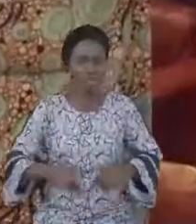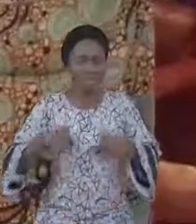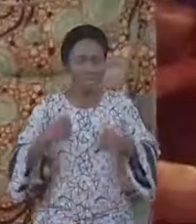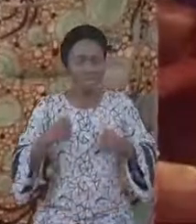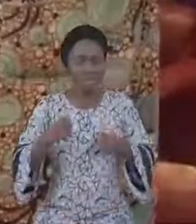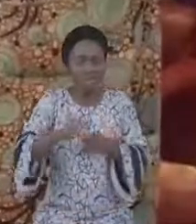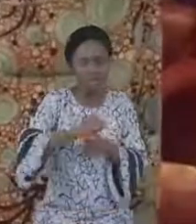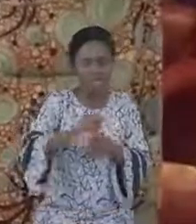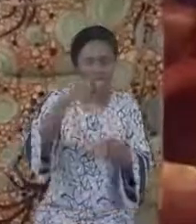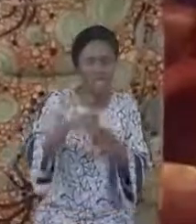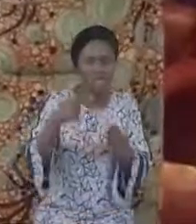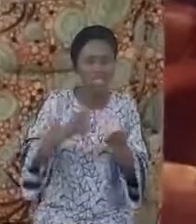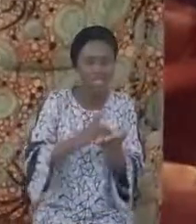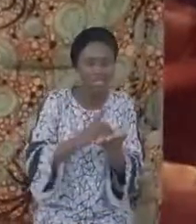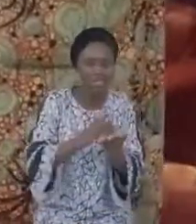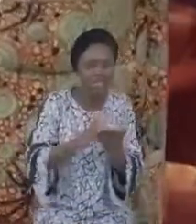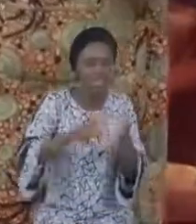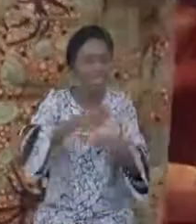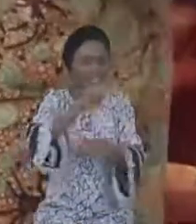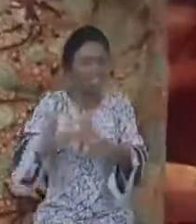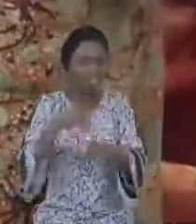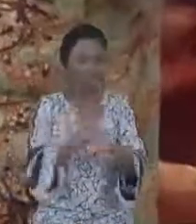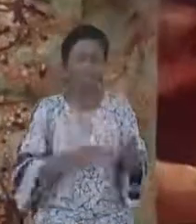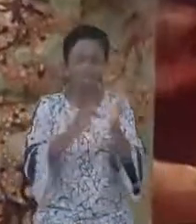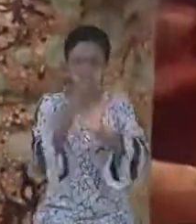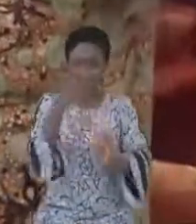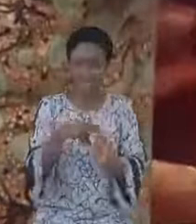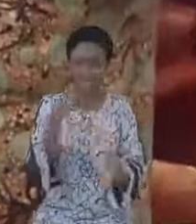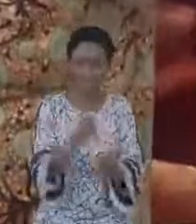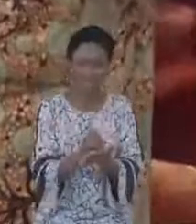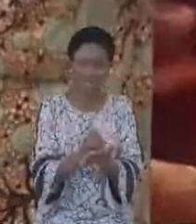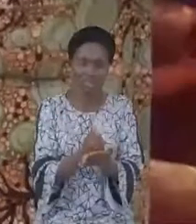l'activation de la nature divine au nom de Jésus-Christ.